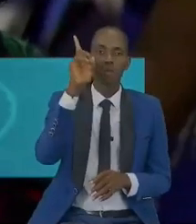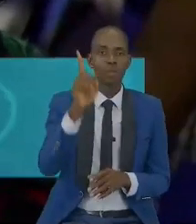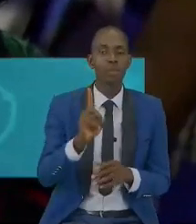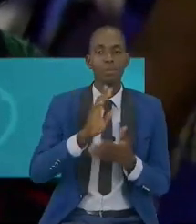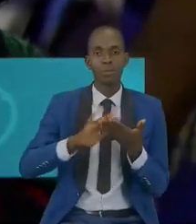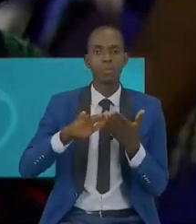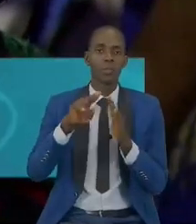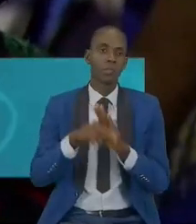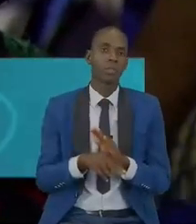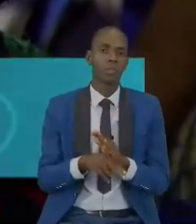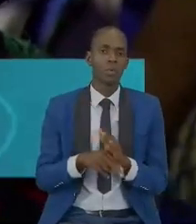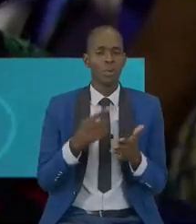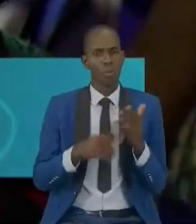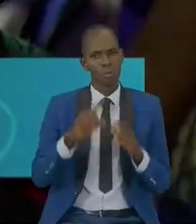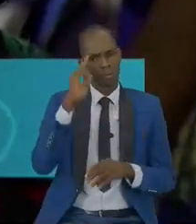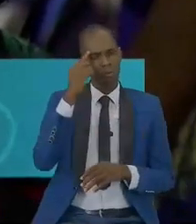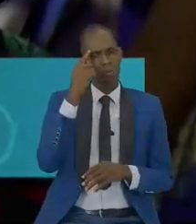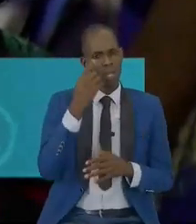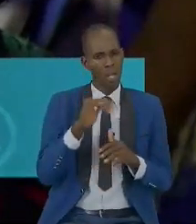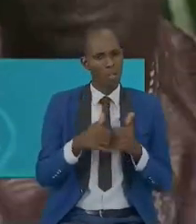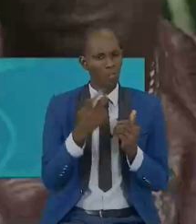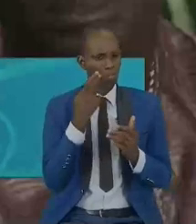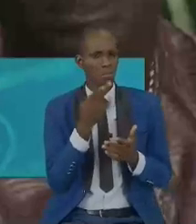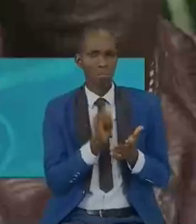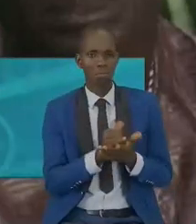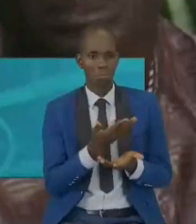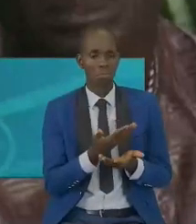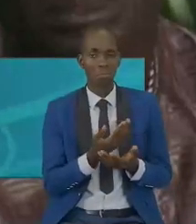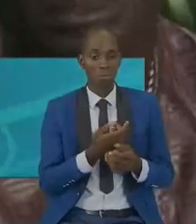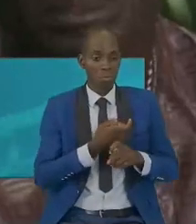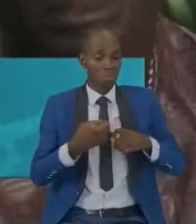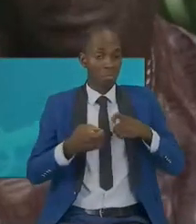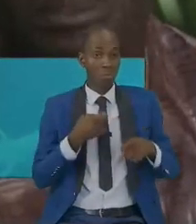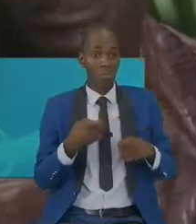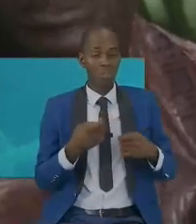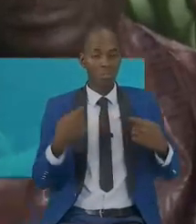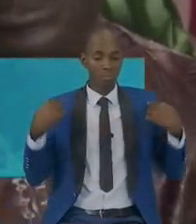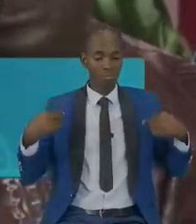le pardon assuré. Le pardon assuré. Que pensez-vous?